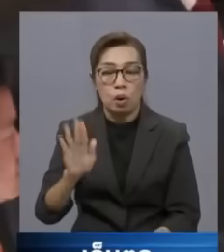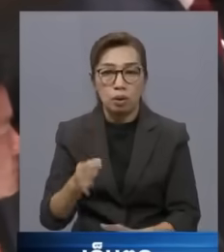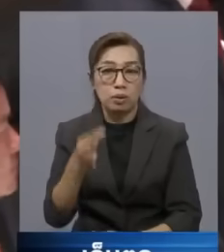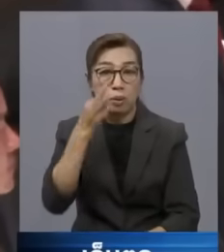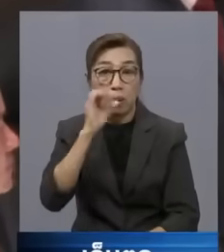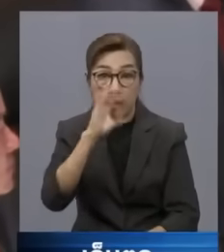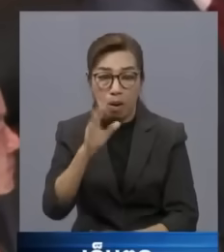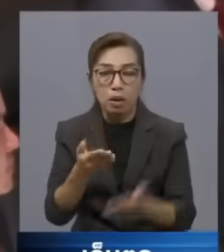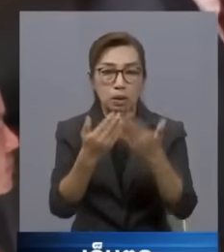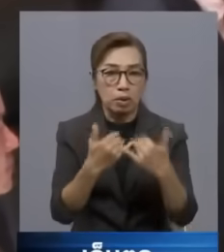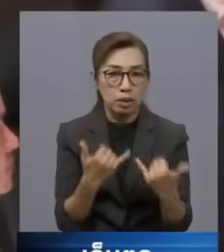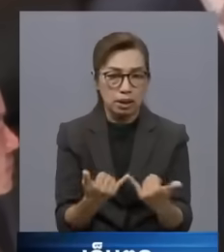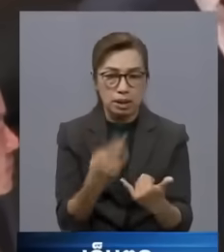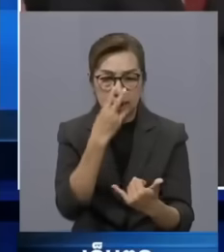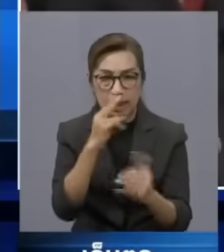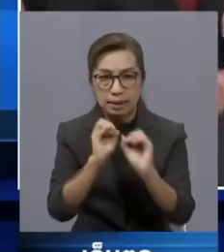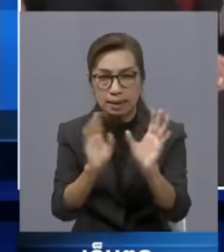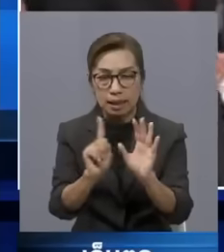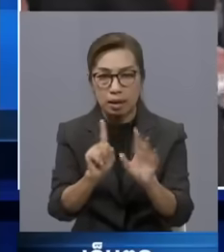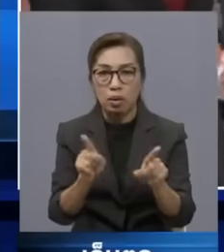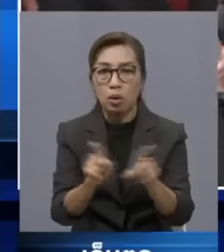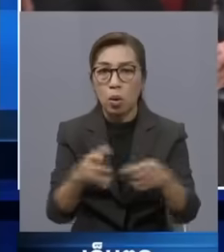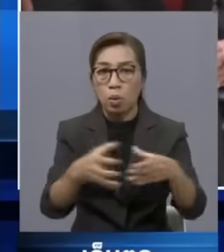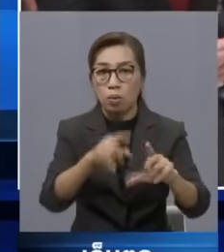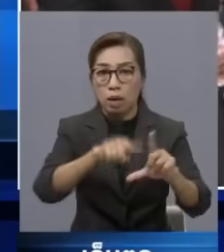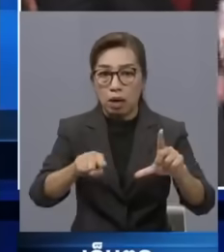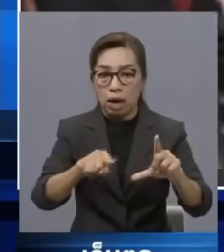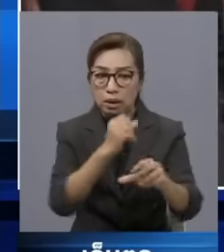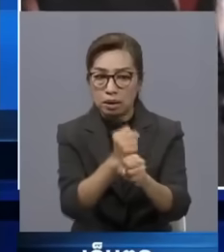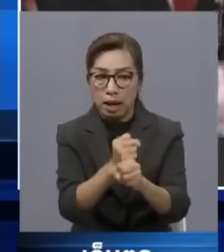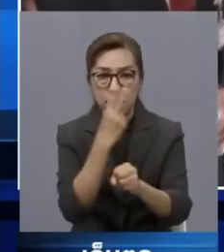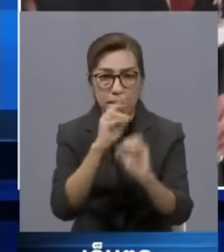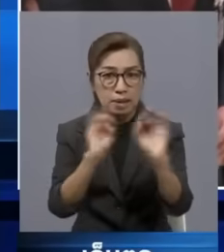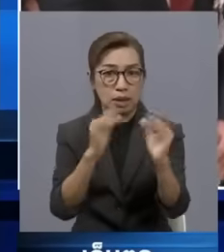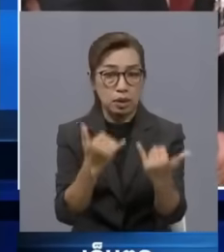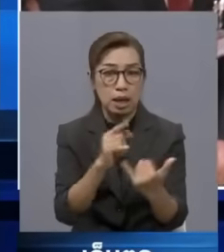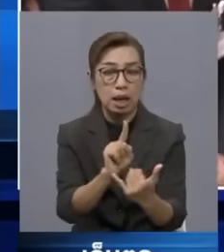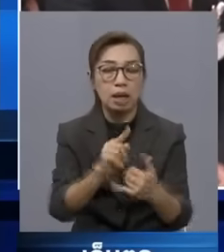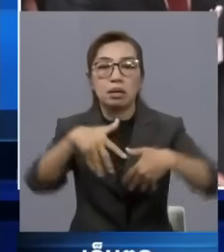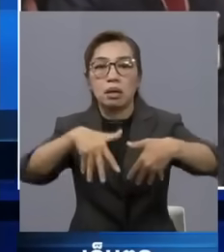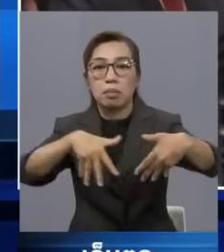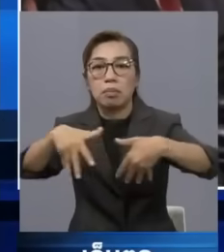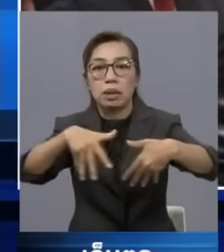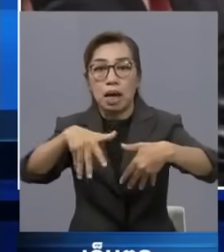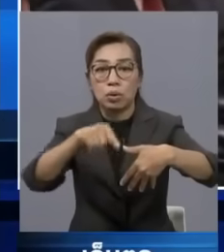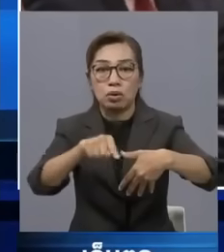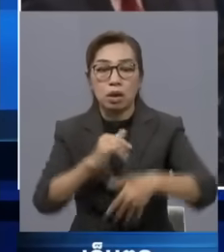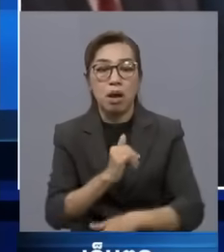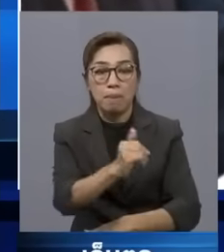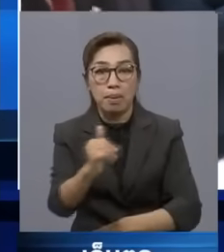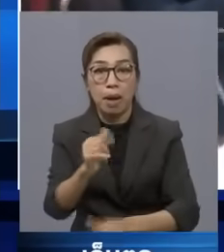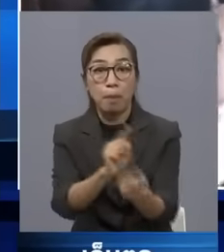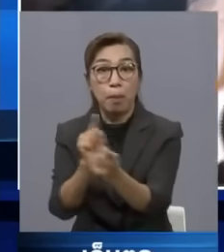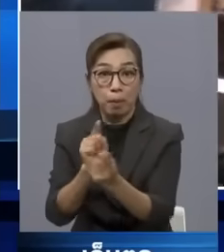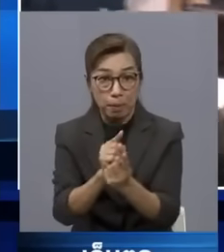หนึ่งนัยยะที่ตอนเนี้ยเริ่มสะท้อนให้เห็นการเคลื่อนไหวของทางก้าวไกลอย่างชัดเจนเลยก็คือการลงพื้นที่ช่วยหาเสียงของ